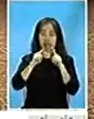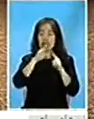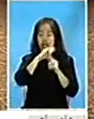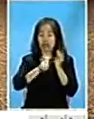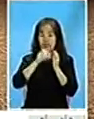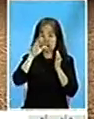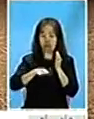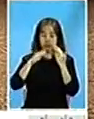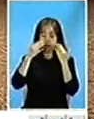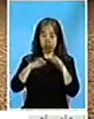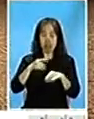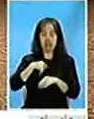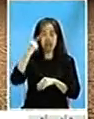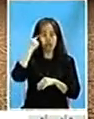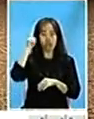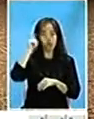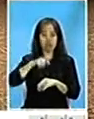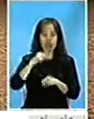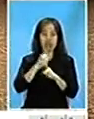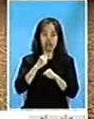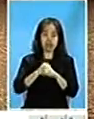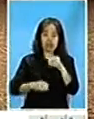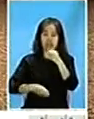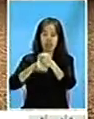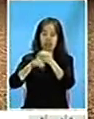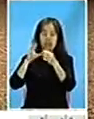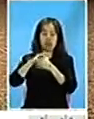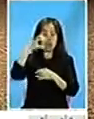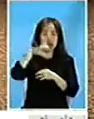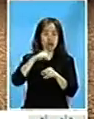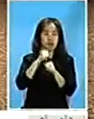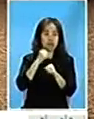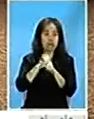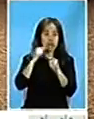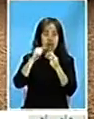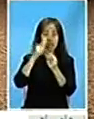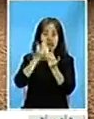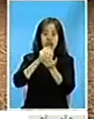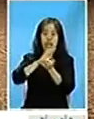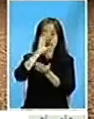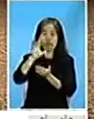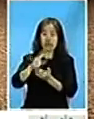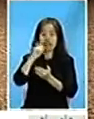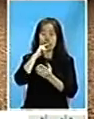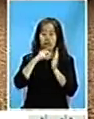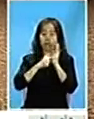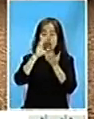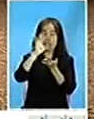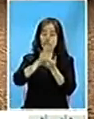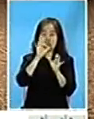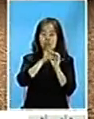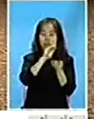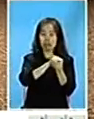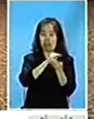ลงได้แล้วดิฉันเห็นว่าควรจะต้องไปเพิ่มนะคะให้กับหน่วยงานที่สมควรได้รับเช่นกองทุนการออมแห่งชาติเนี่ย